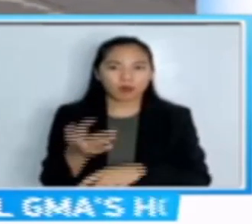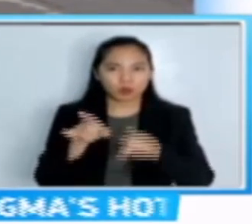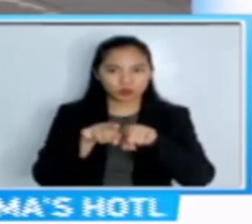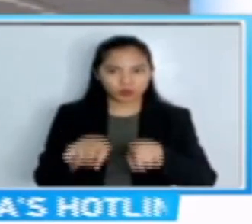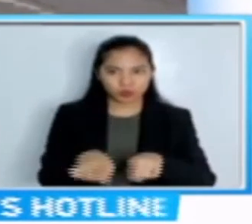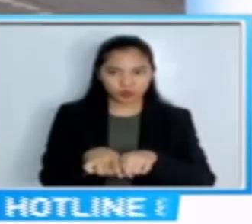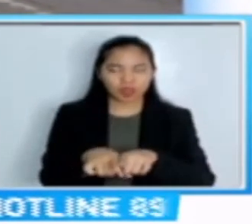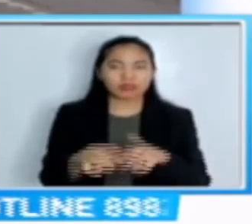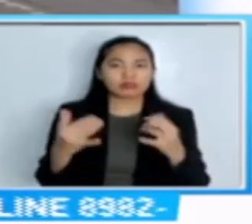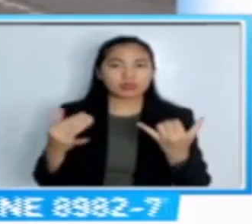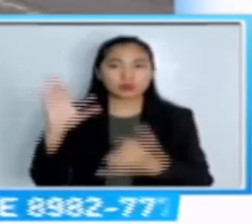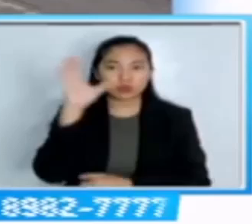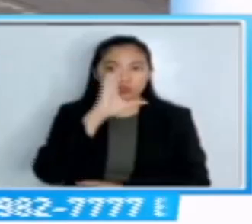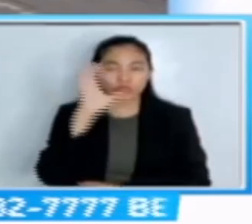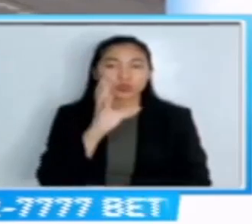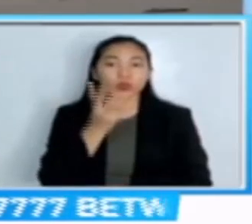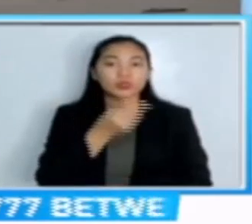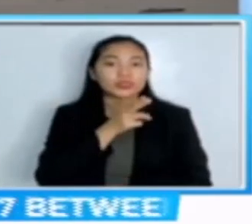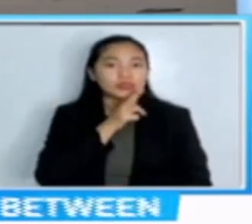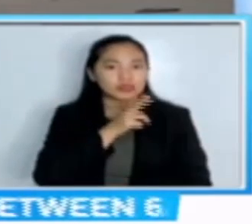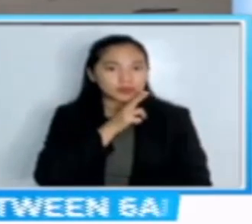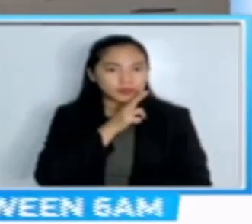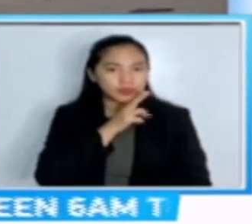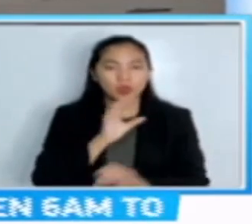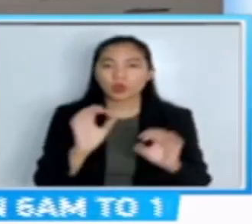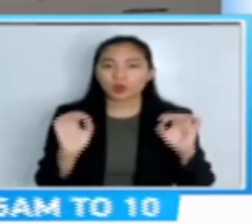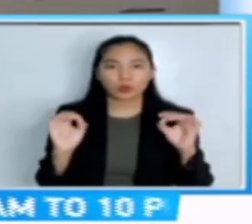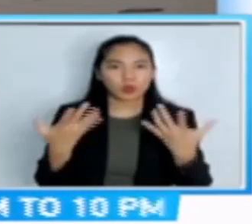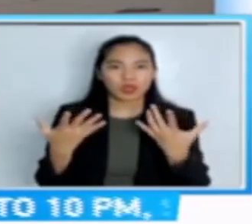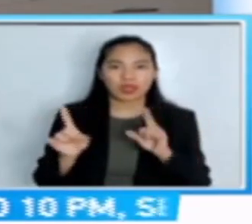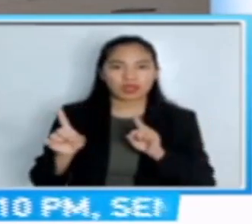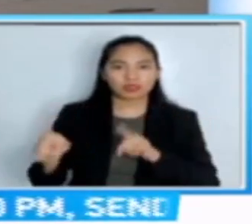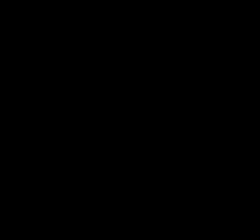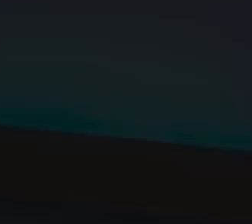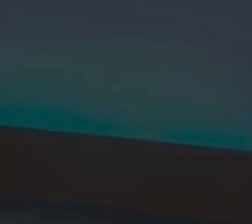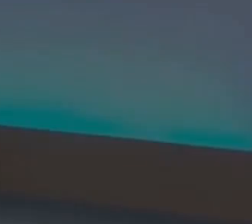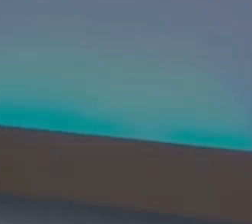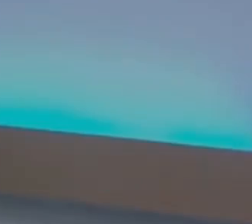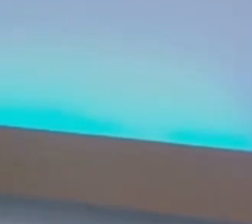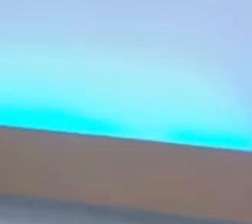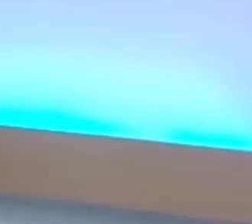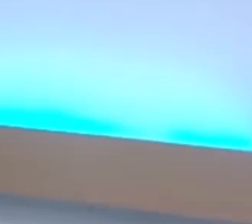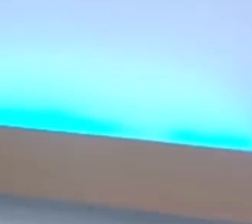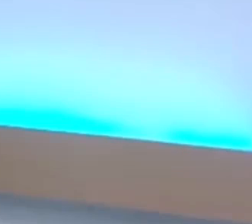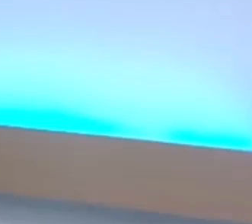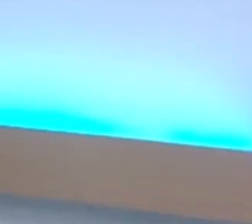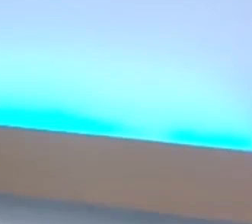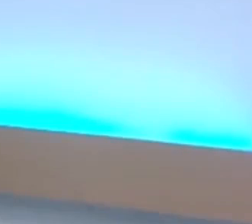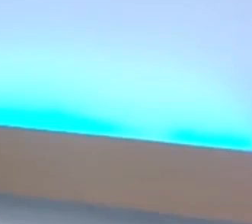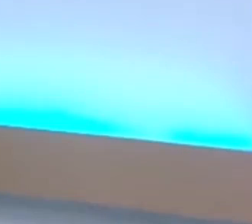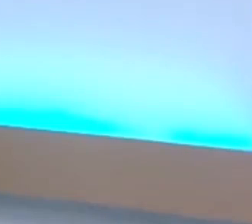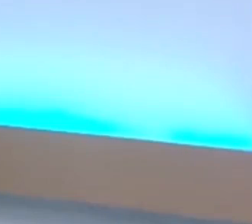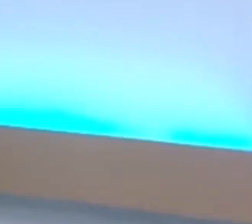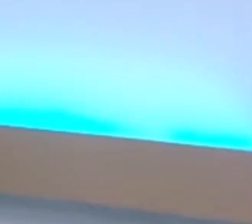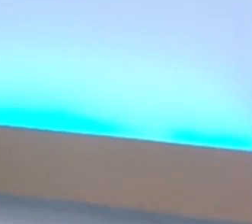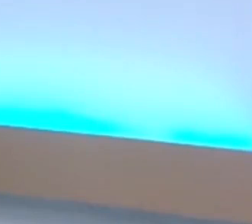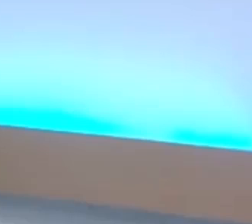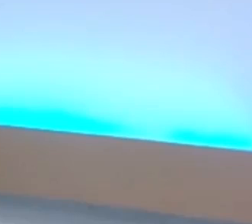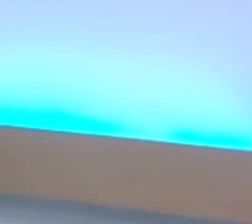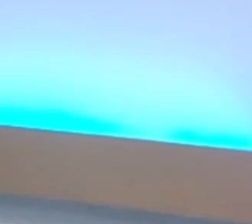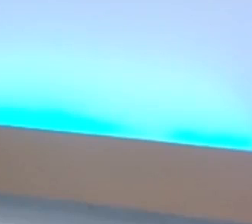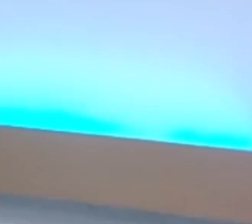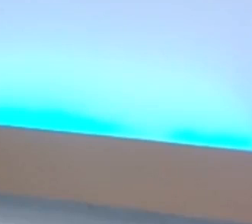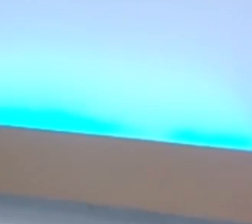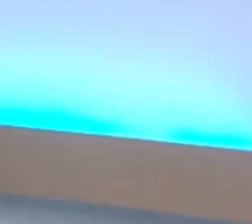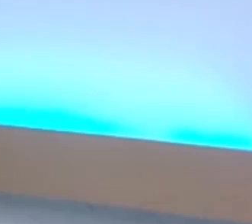salarin. Wala pong pahayag ang mga kaanak ng mga biktima. Maging updated po sa mga maiinit na balita.